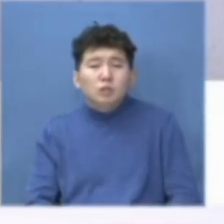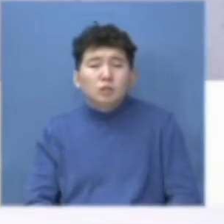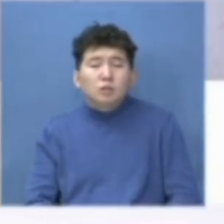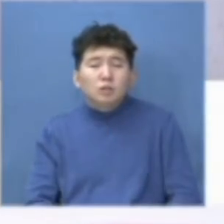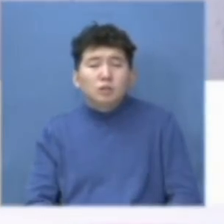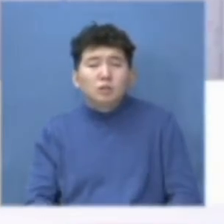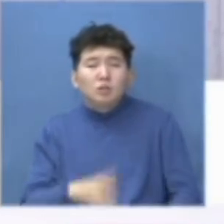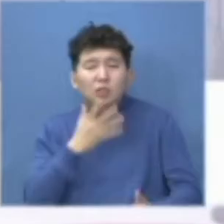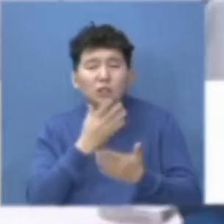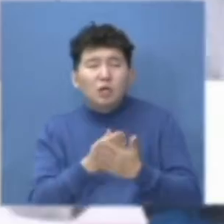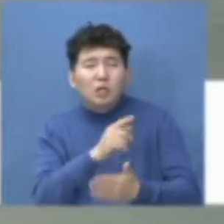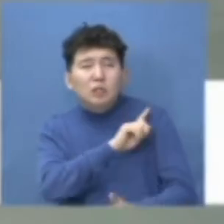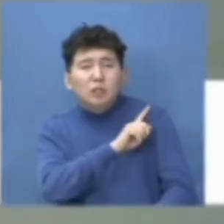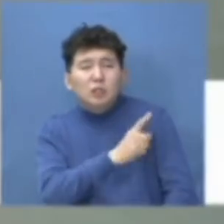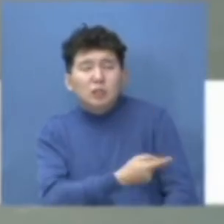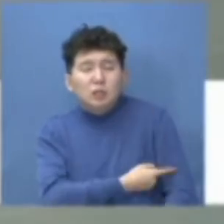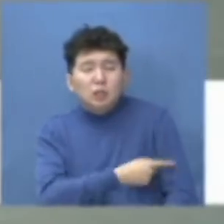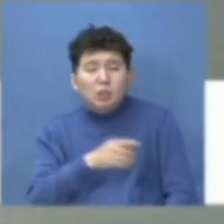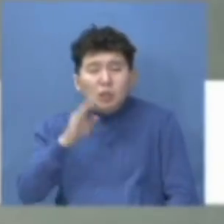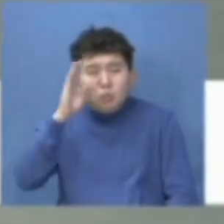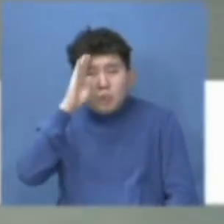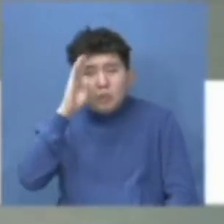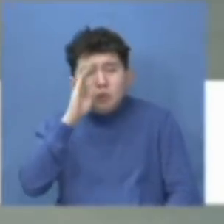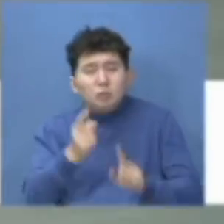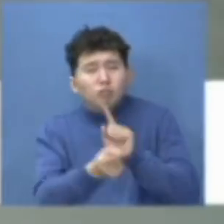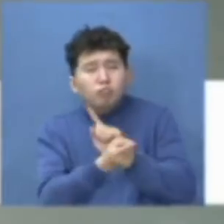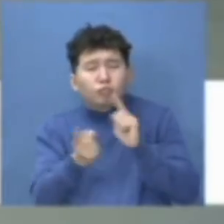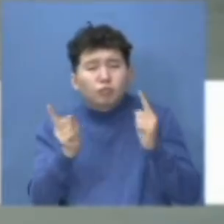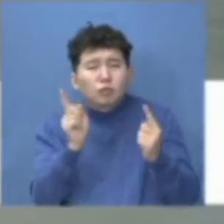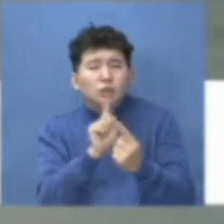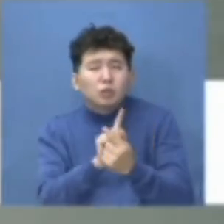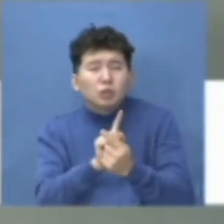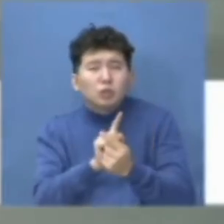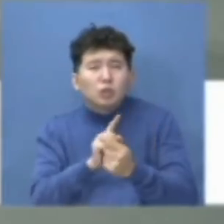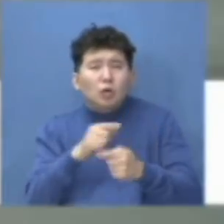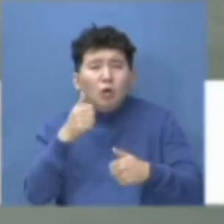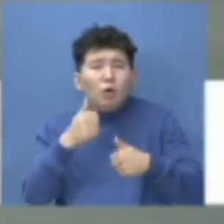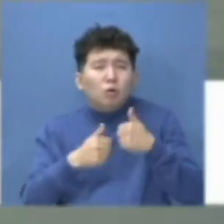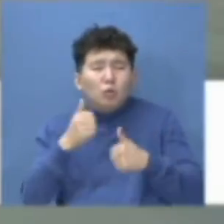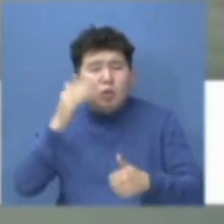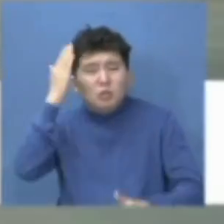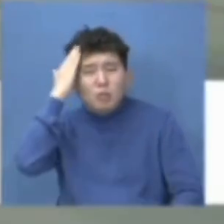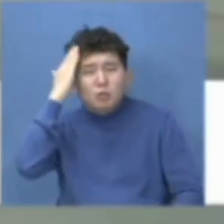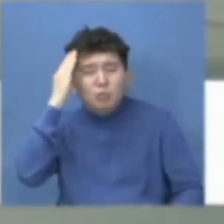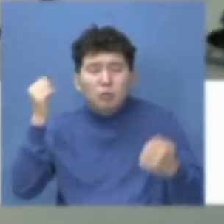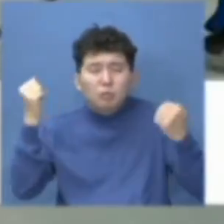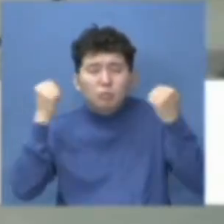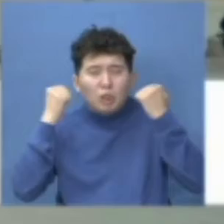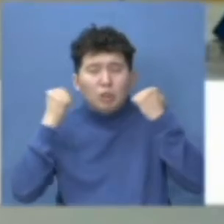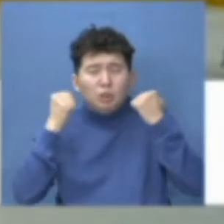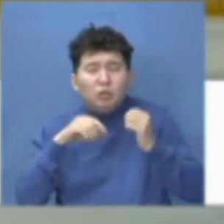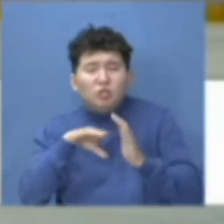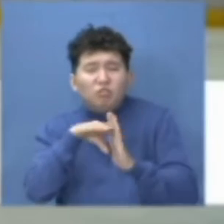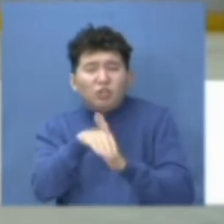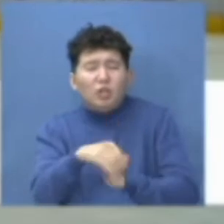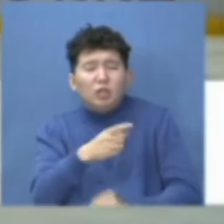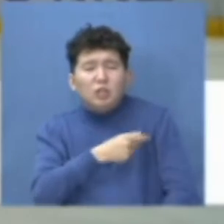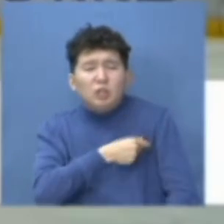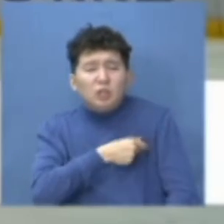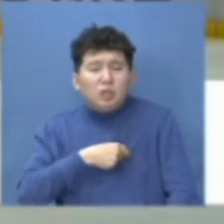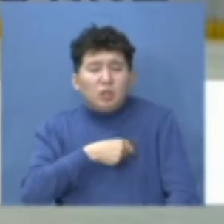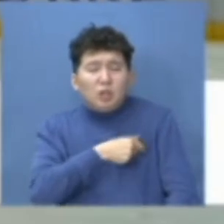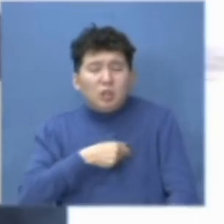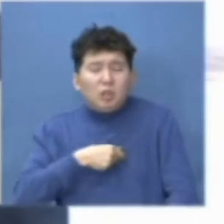неуверенных в своих силах малышей мальчики превратились в настоящих конкурентоспособных спортсменов. Вклад тренера в успех всей команды